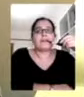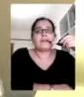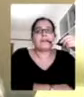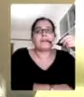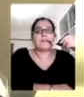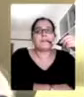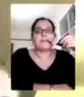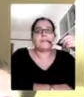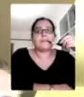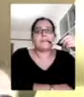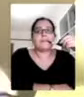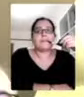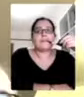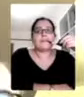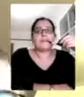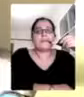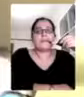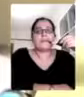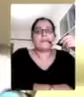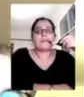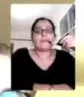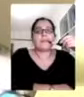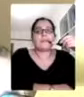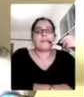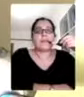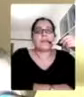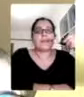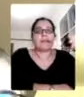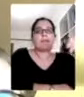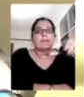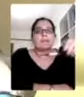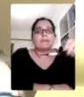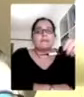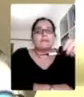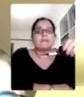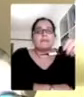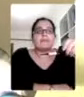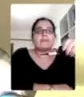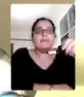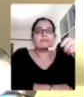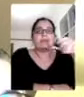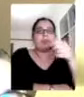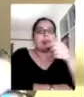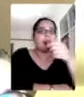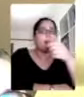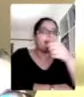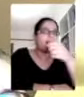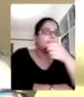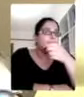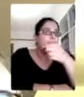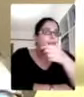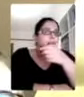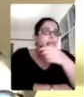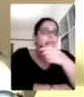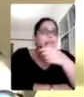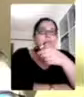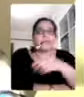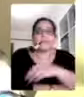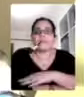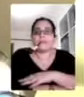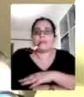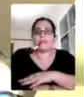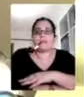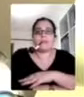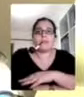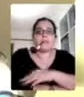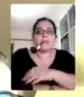Ya oradan yapılan görüntüyü nasıl stream edeceğiz buraya? Onu işte şey yapamıyoruz. Daha evvelden ben sizle bir kere deneme yaptığımızda ben onu